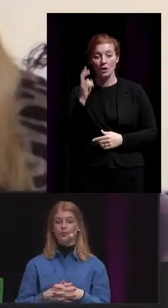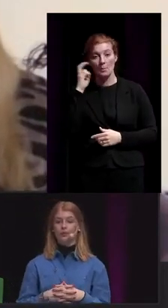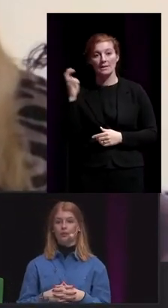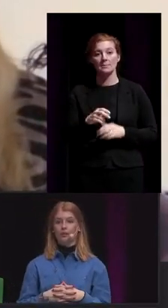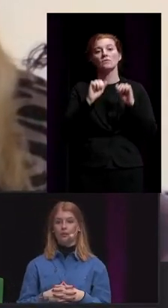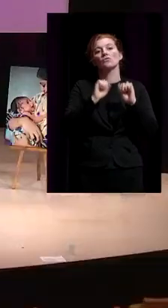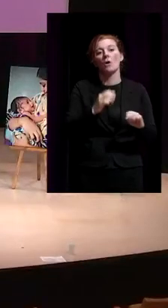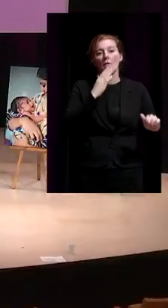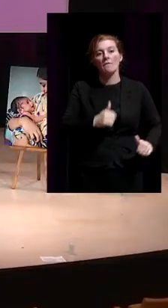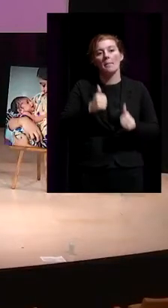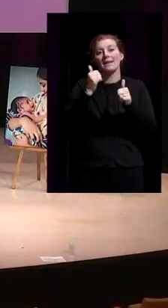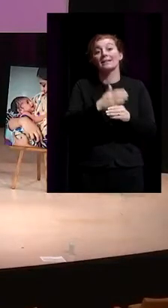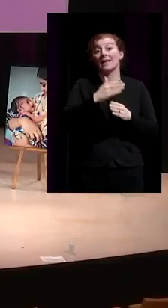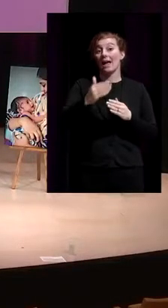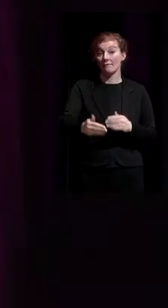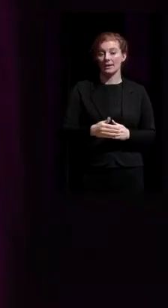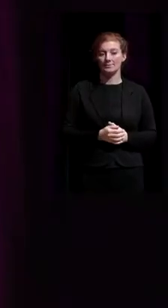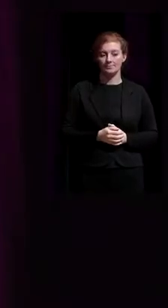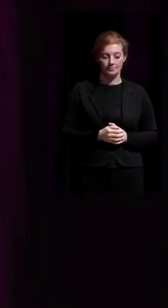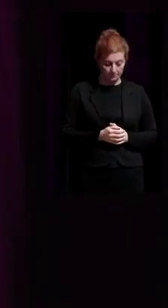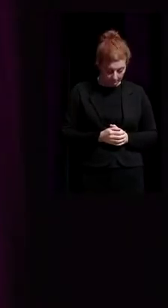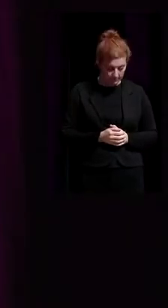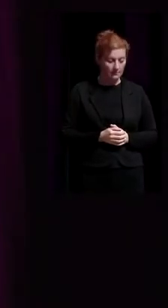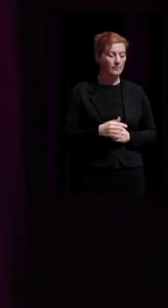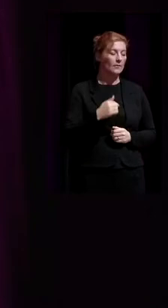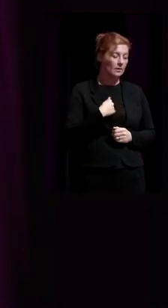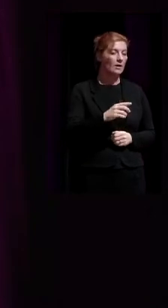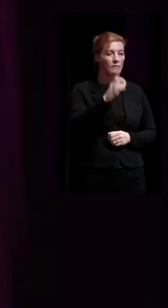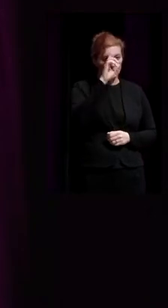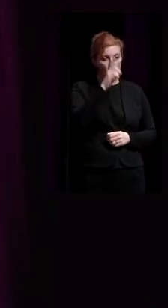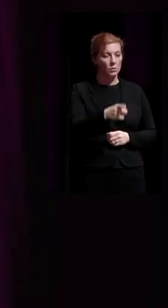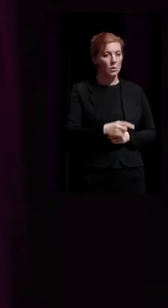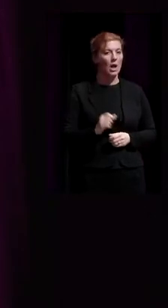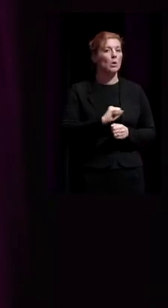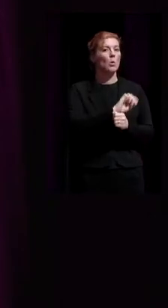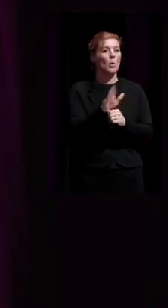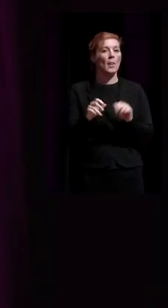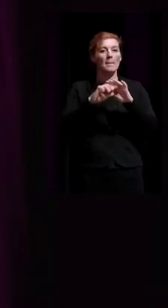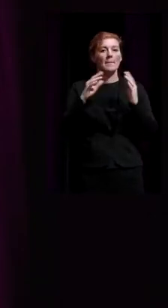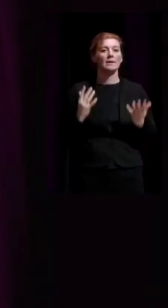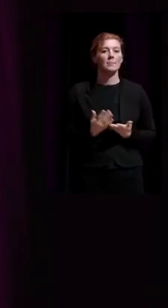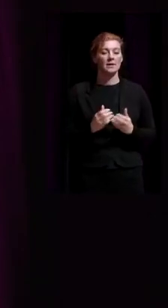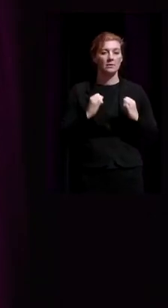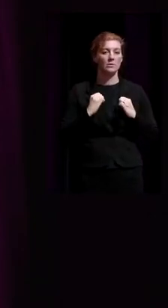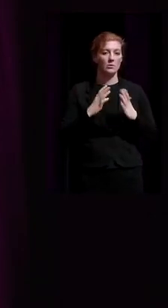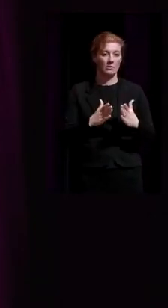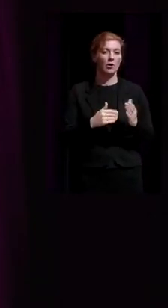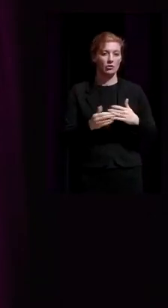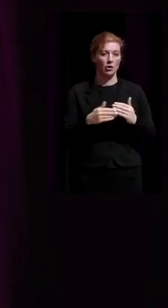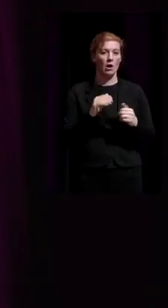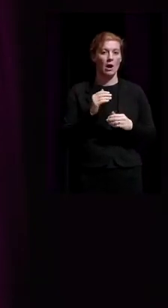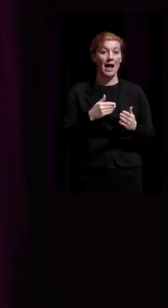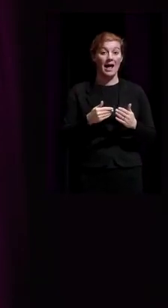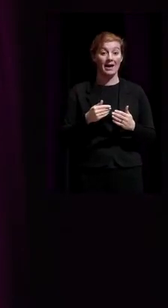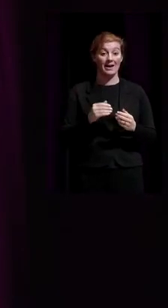det. Jag förstår ju att då coronapandemin såklart försvårar ert